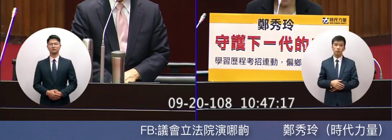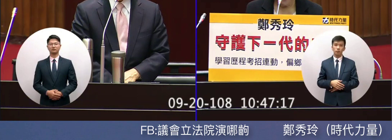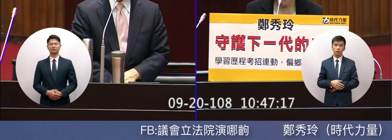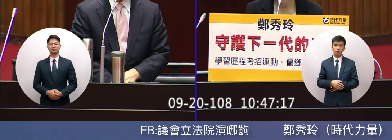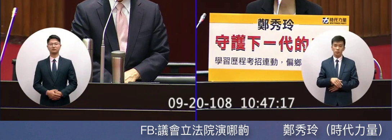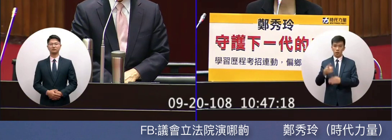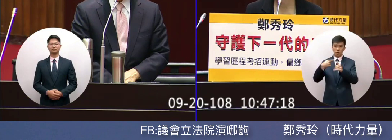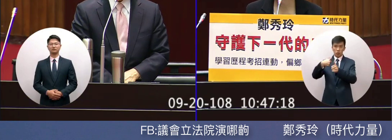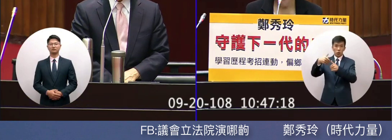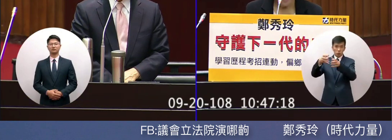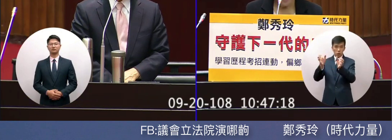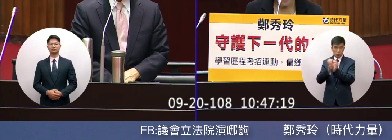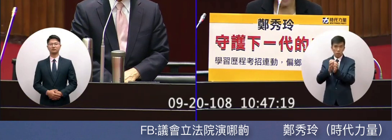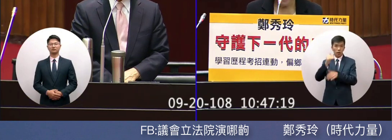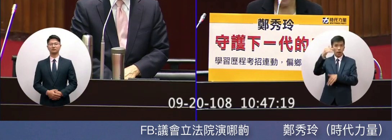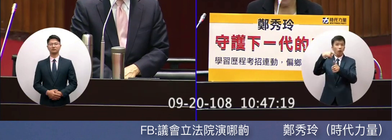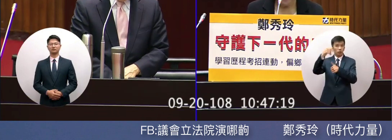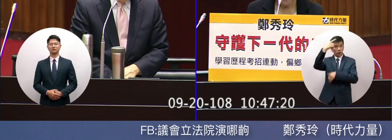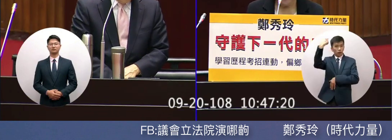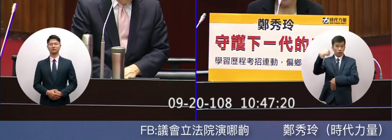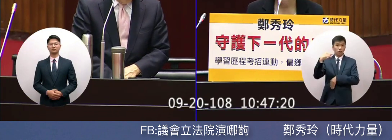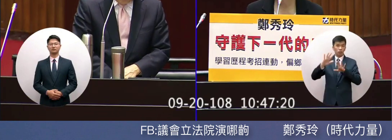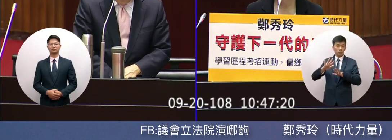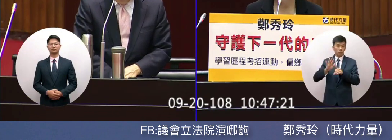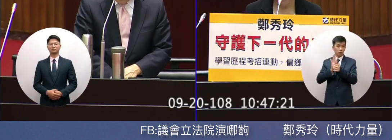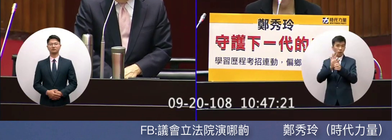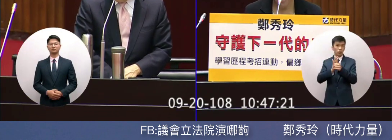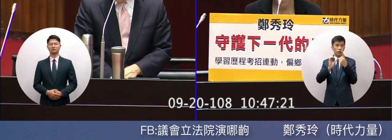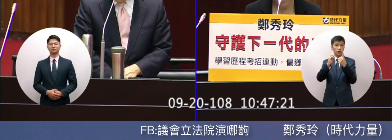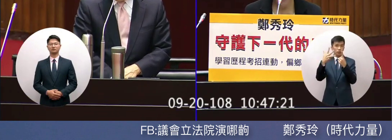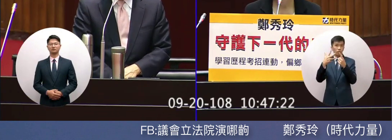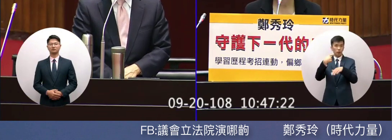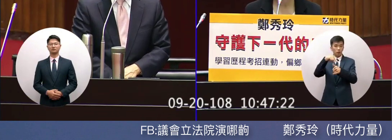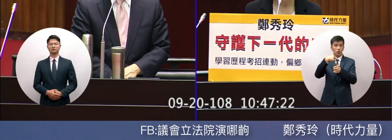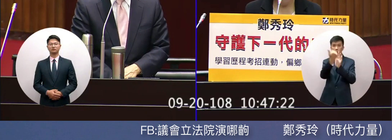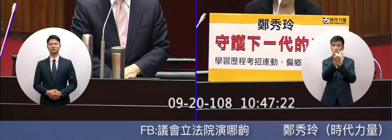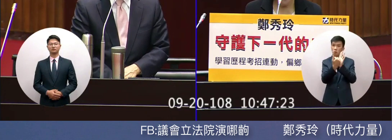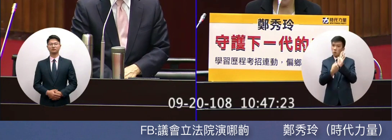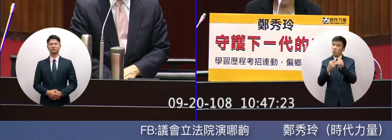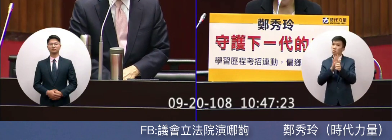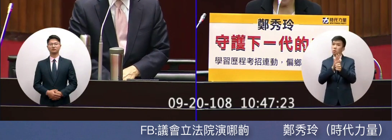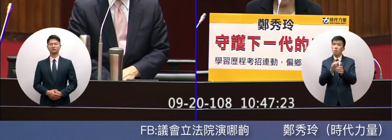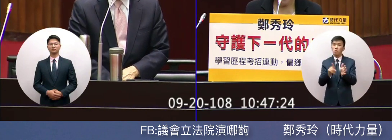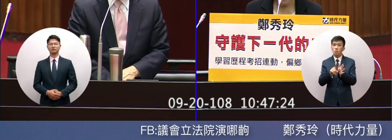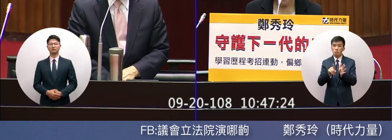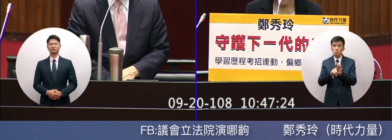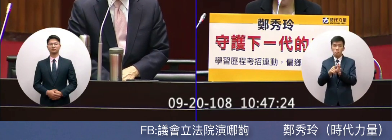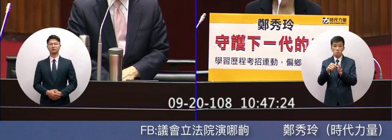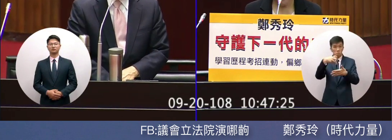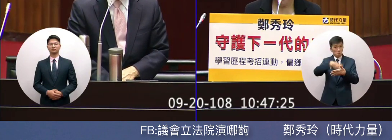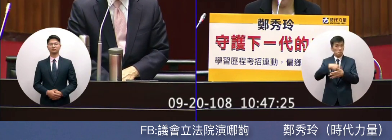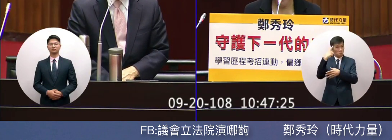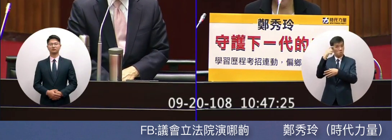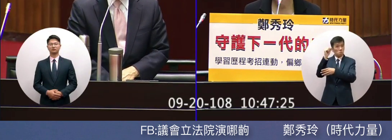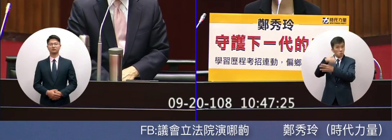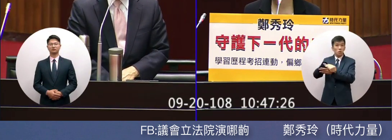的教育部高教师现在推动108课纲的同时，竟然同意大学招联会